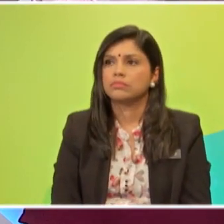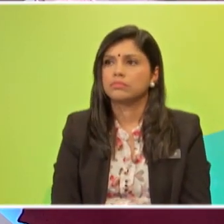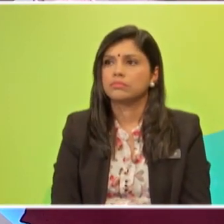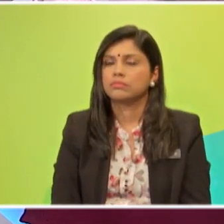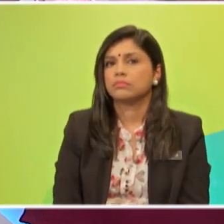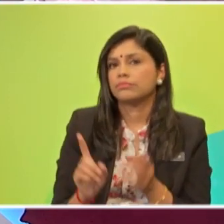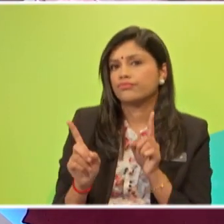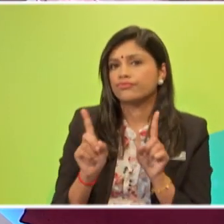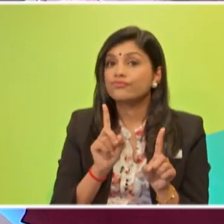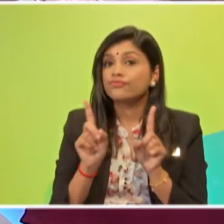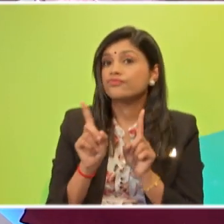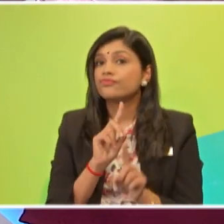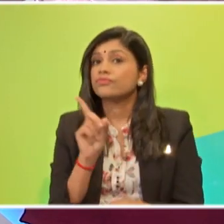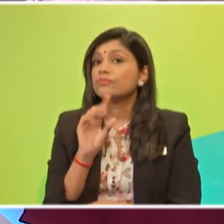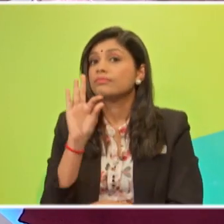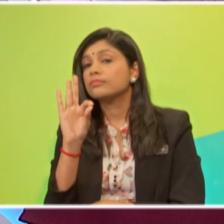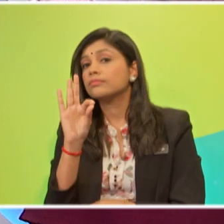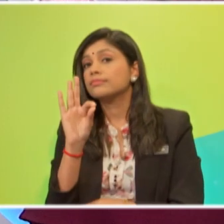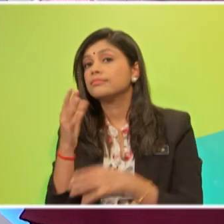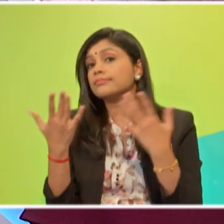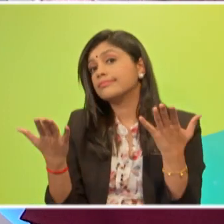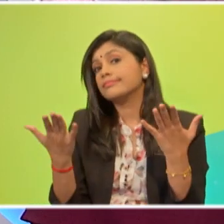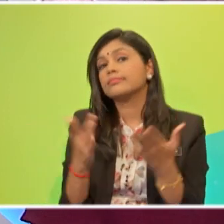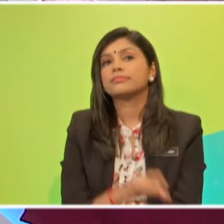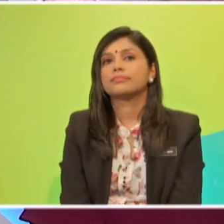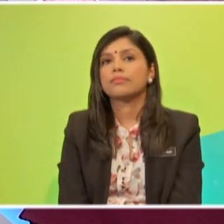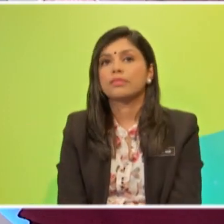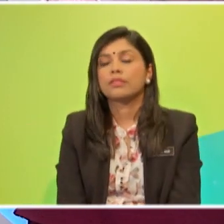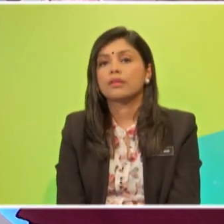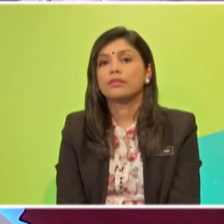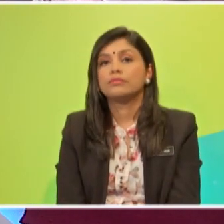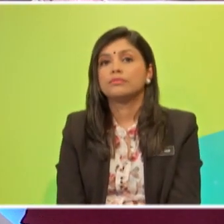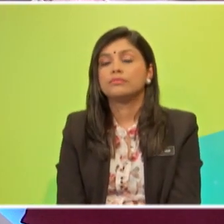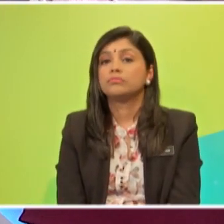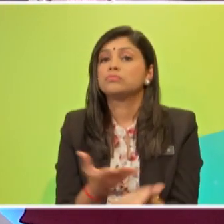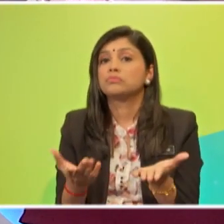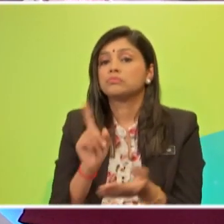Mana satu nombor sembilan? Gambar yang berwarna merah atau kelabu.